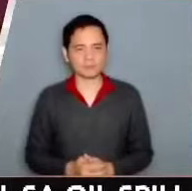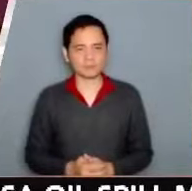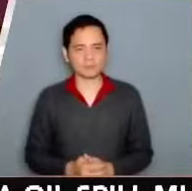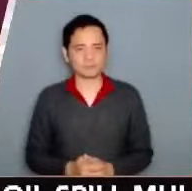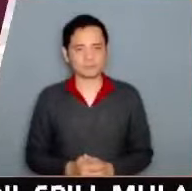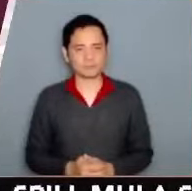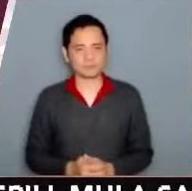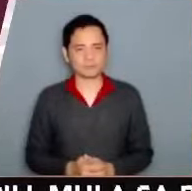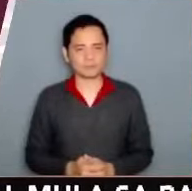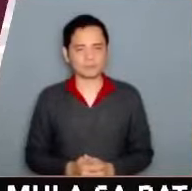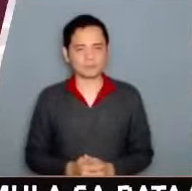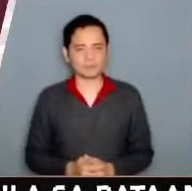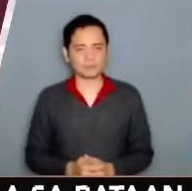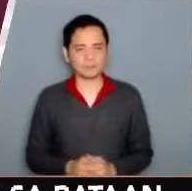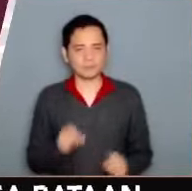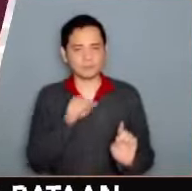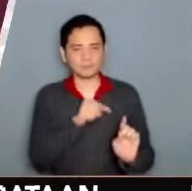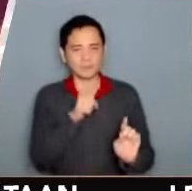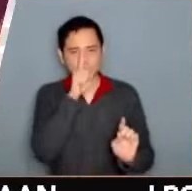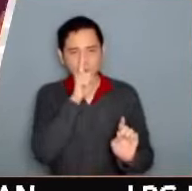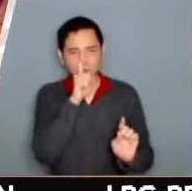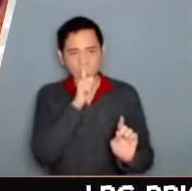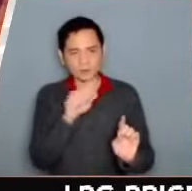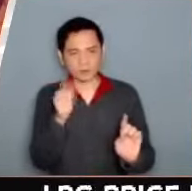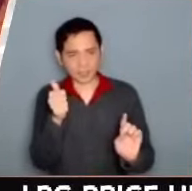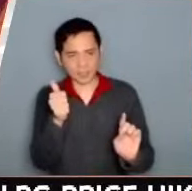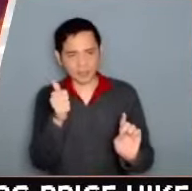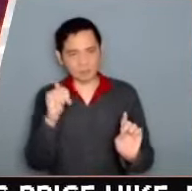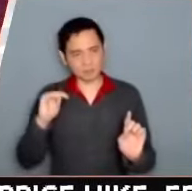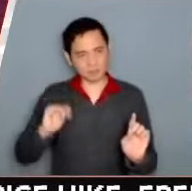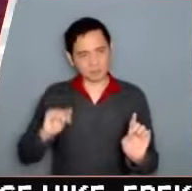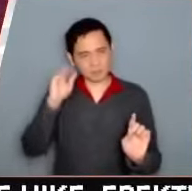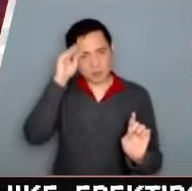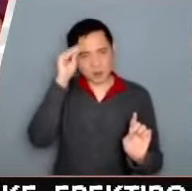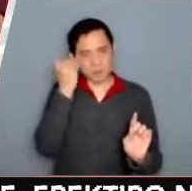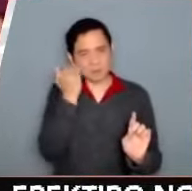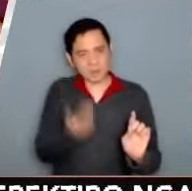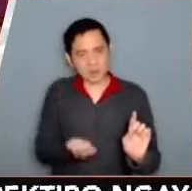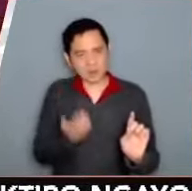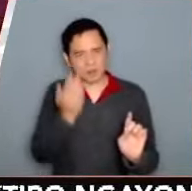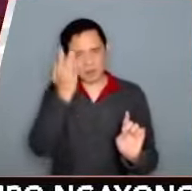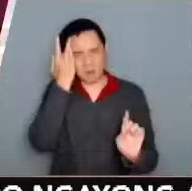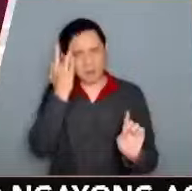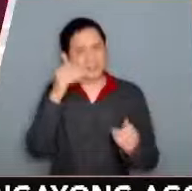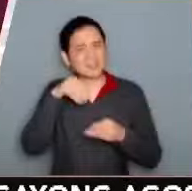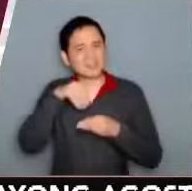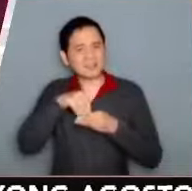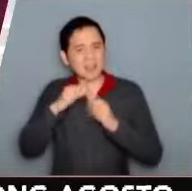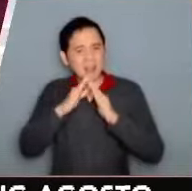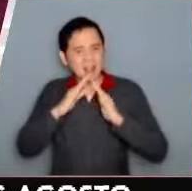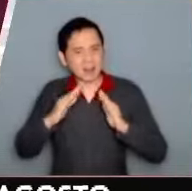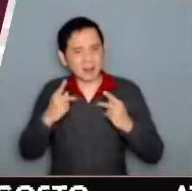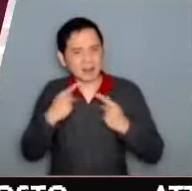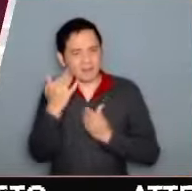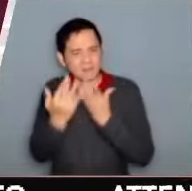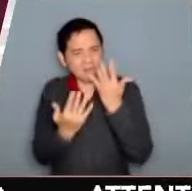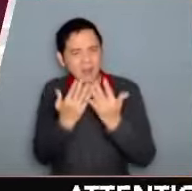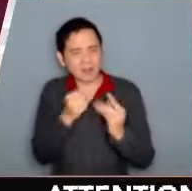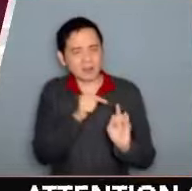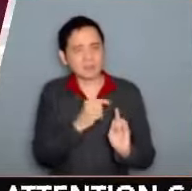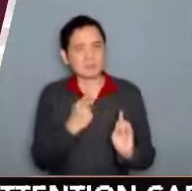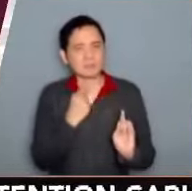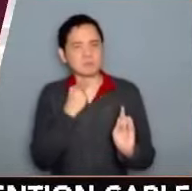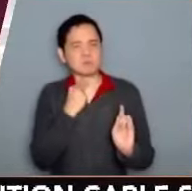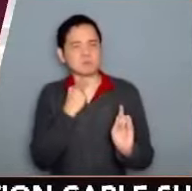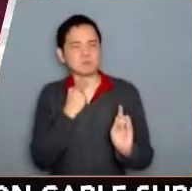Patay ang 10 taong gulang na lalaki matapos matrap sa loob ng nasusunog nilang bahay sa Paco, Maynila. Ngayon ang balita, si Dano